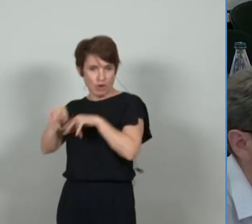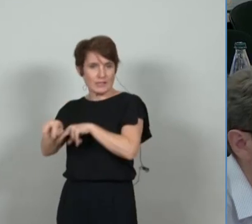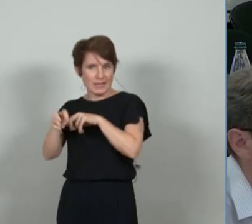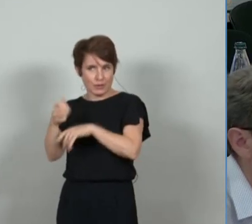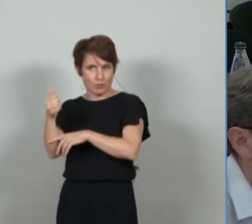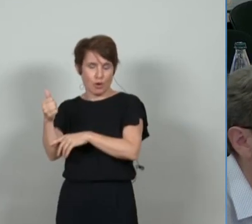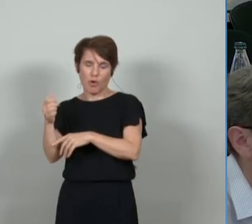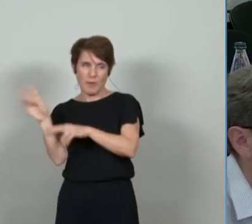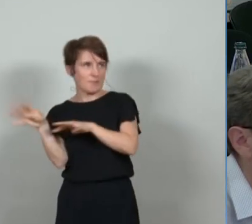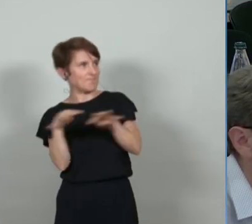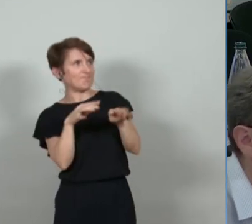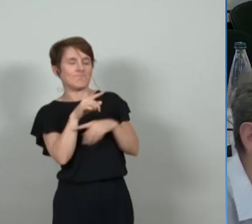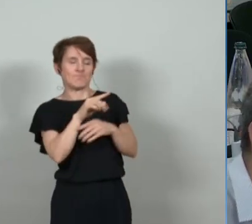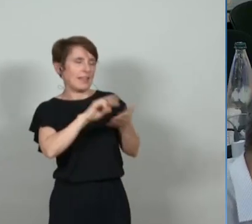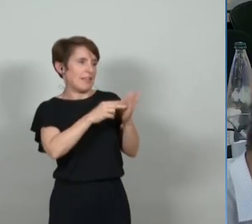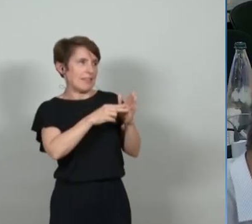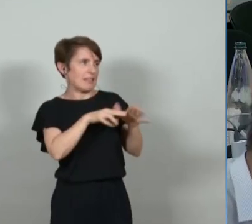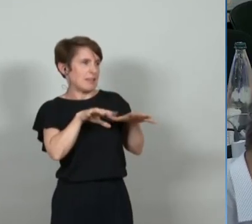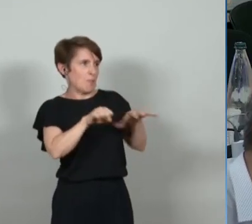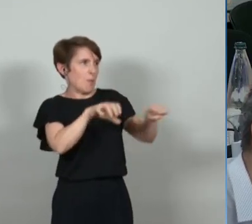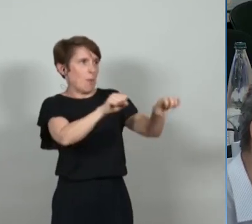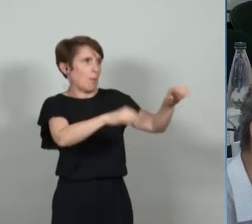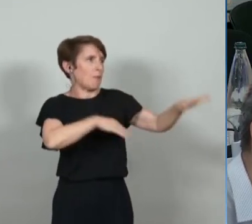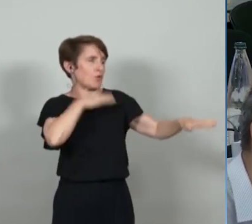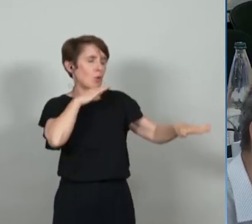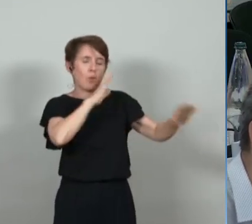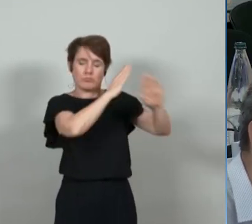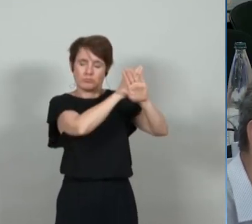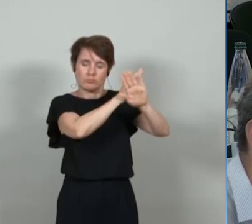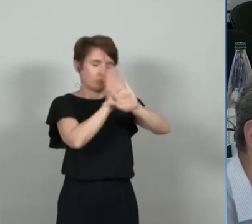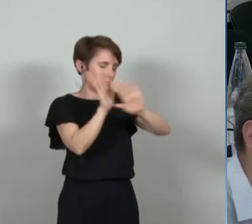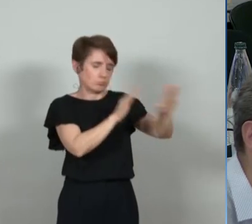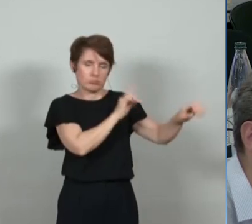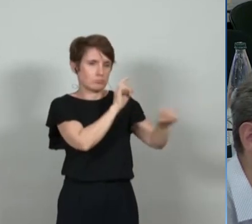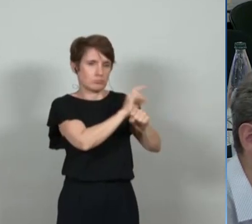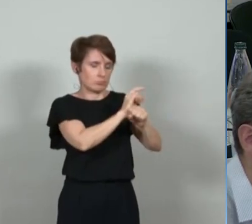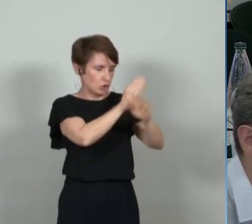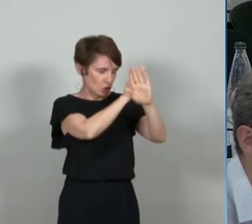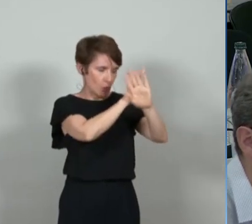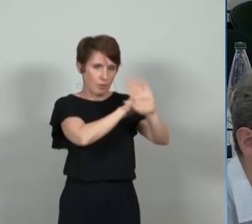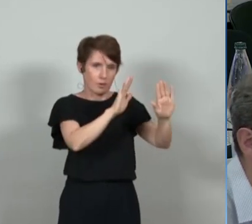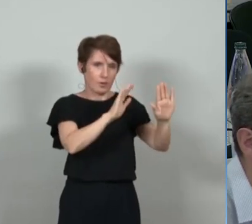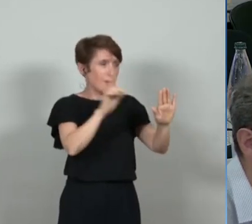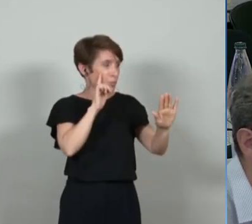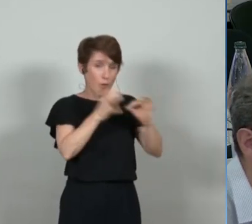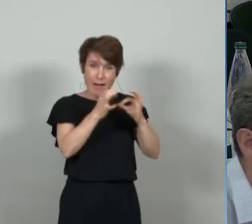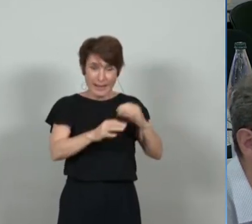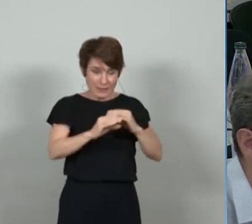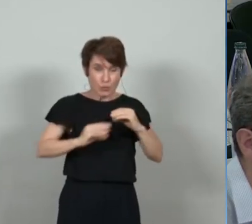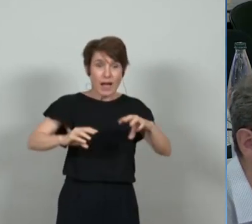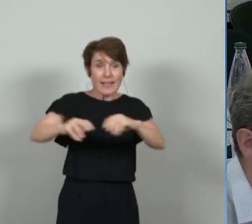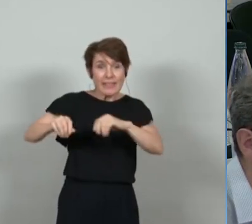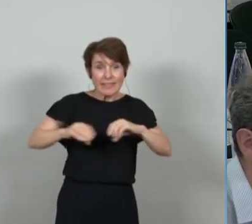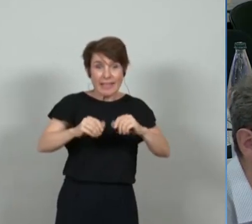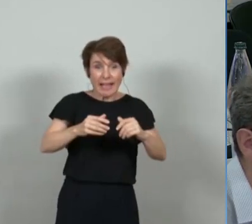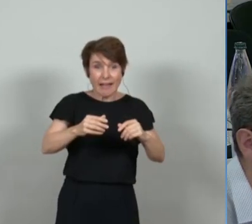dont le le système agroalimentaire a produit non seulement une un épuisement des sols un effondrement de